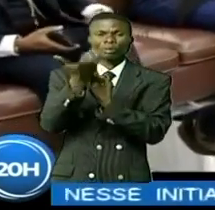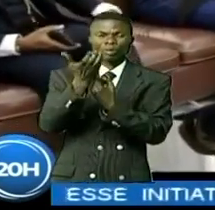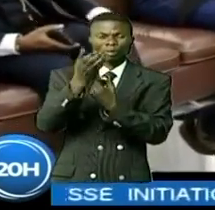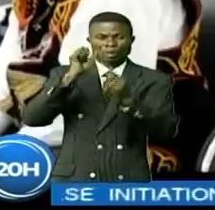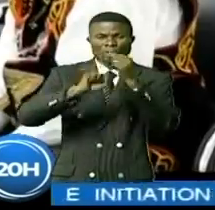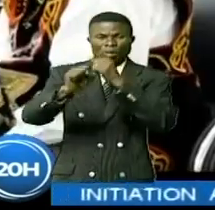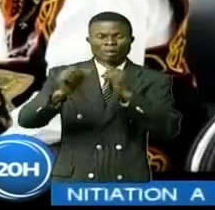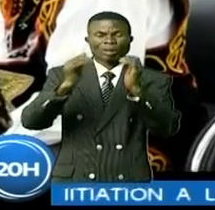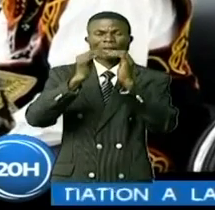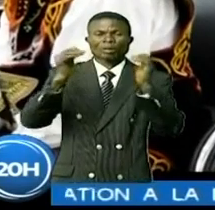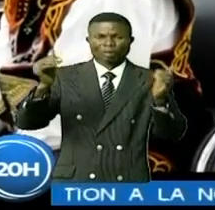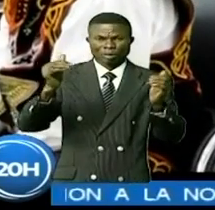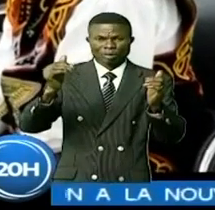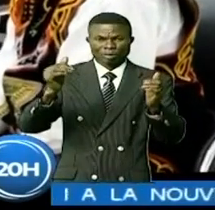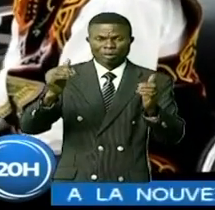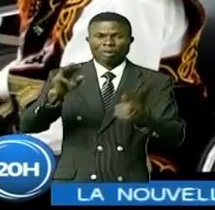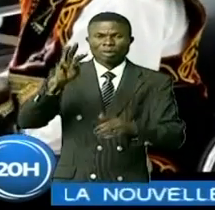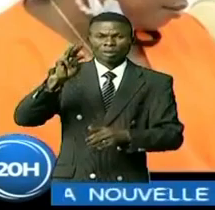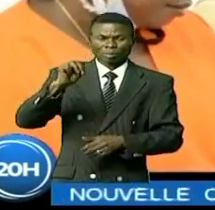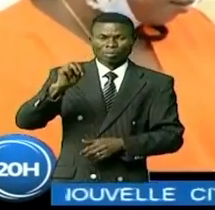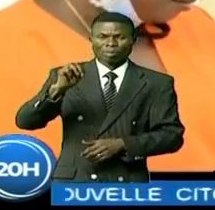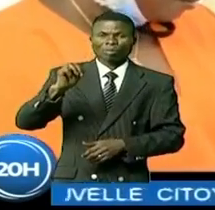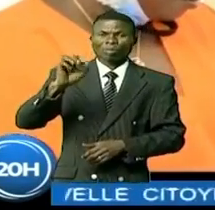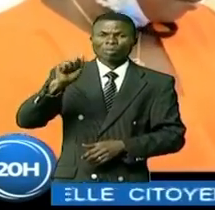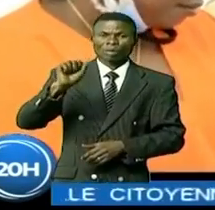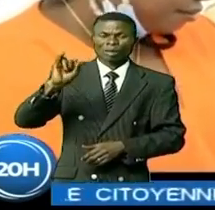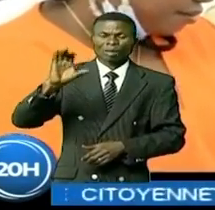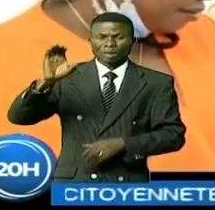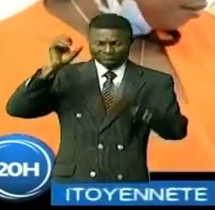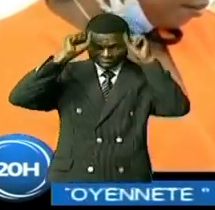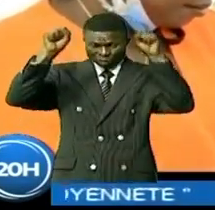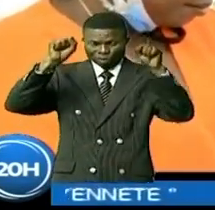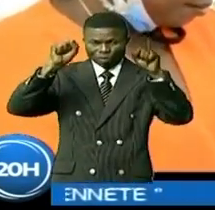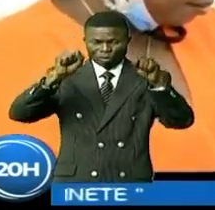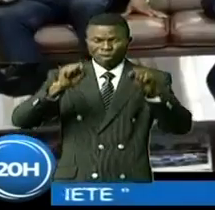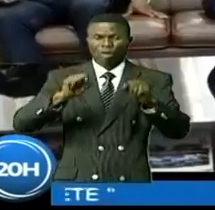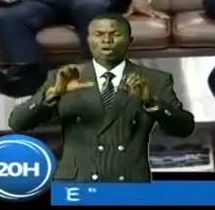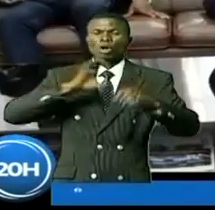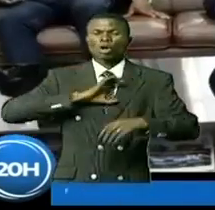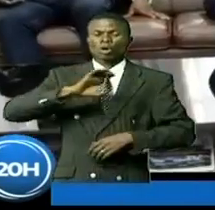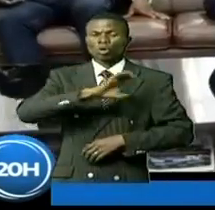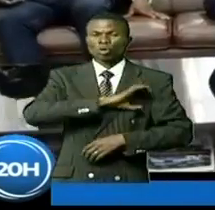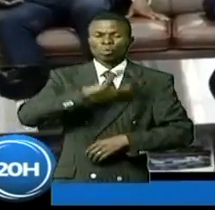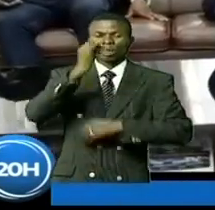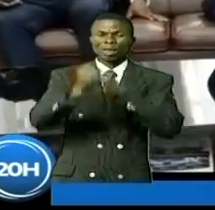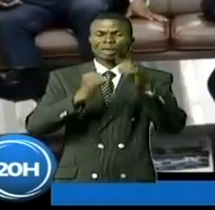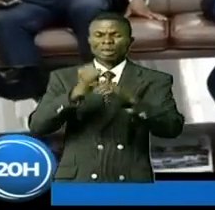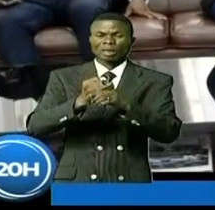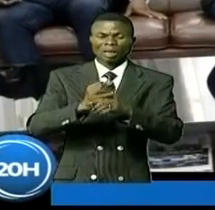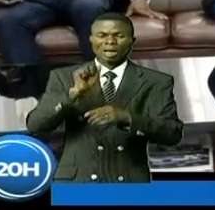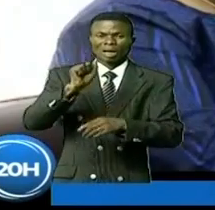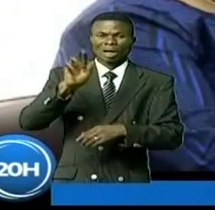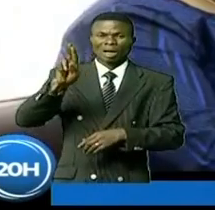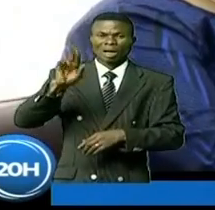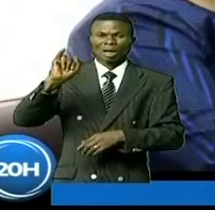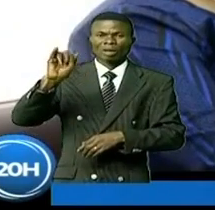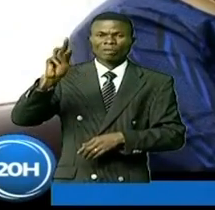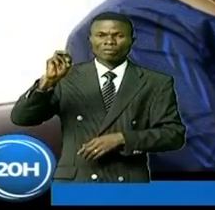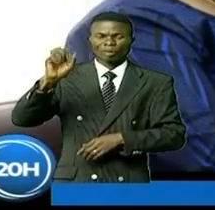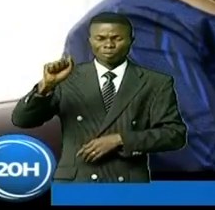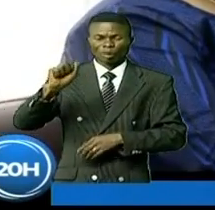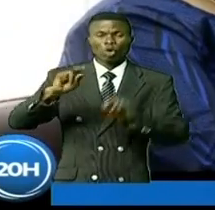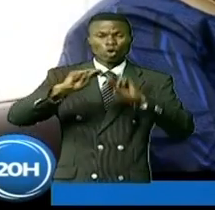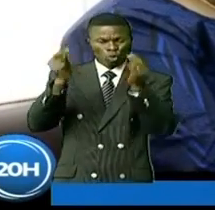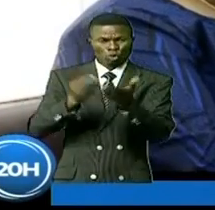promotion de la paix, Michael Dads, président et producteur du comité international Afrima, a affirmé que sa